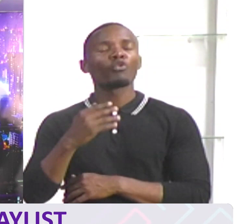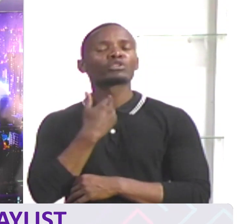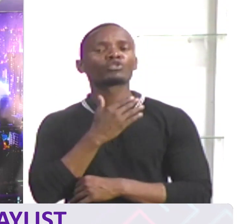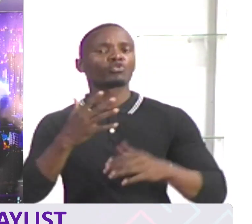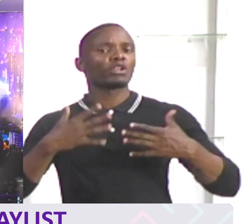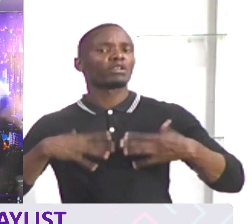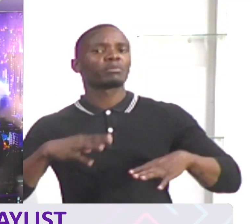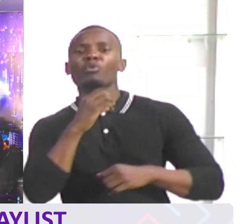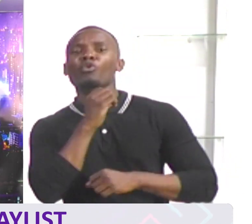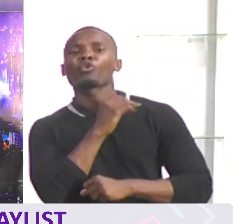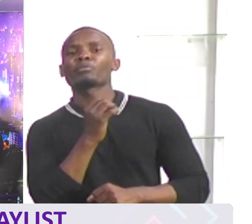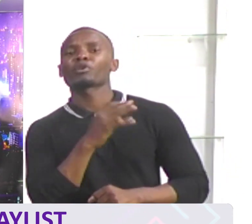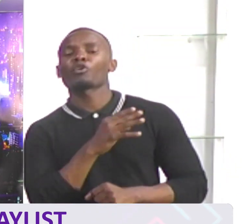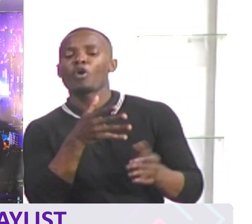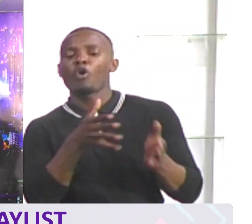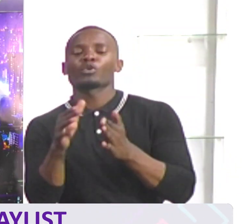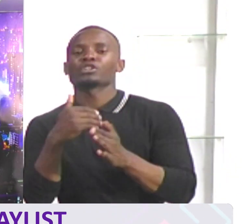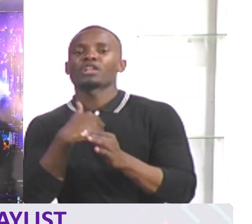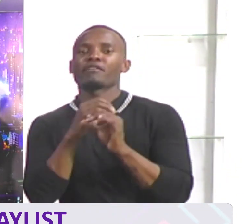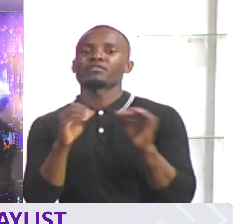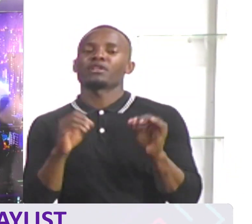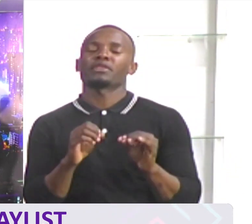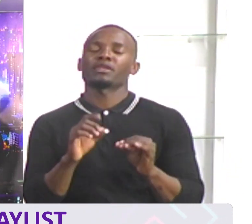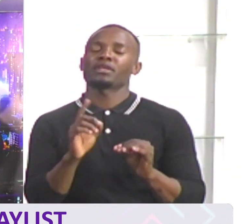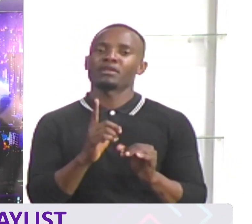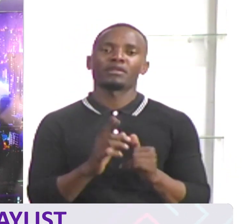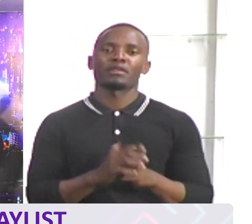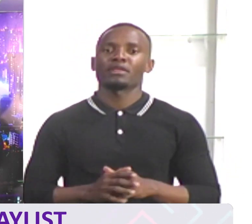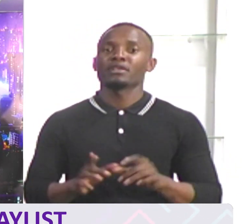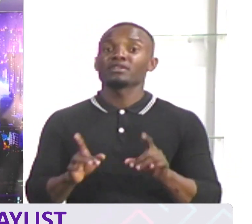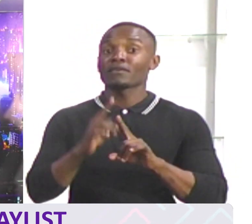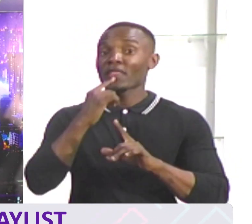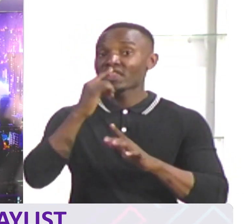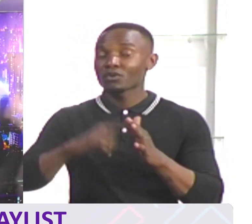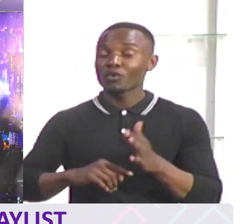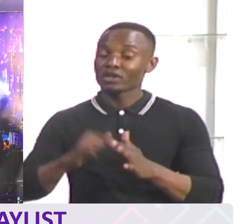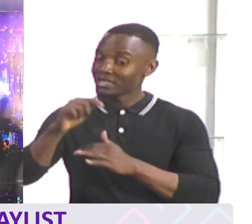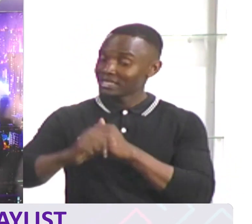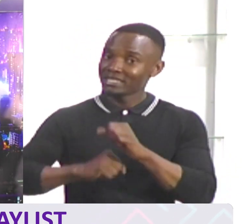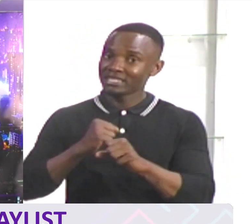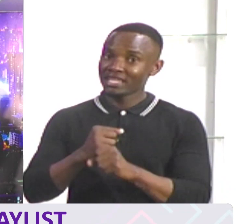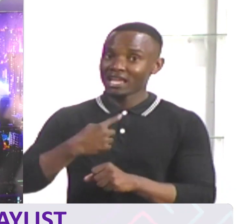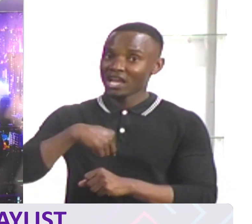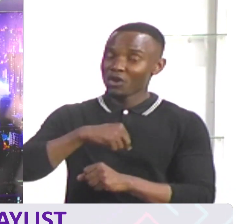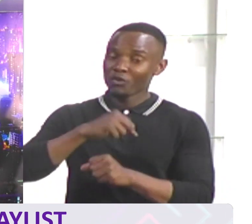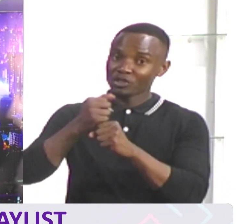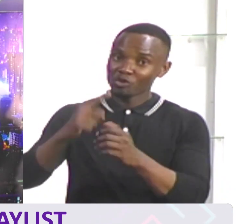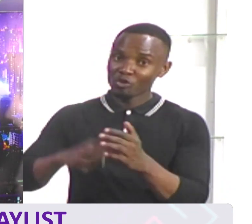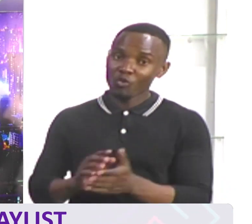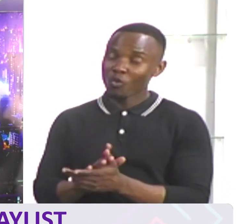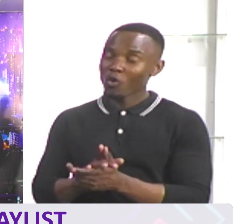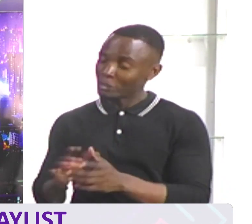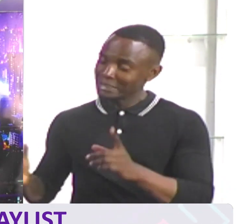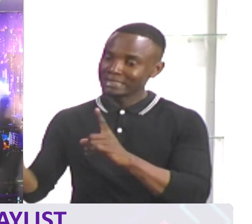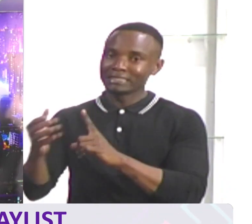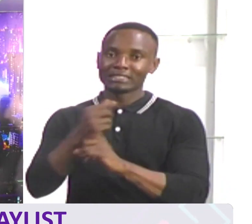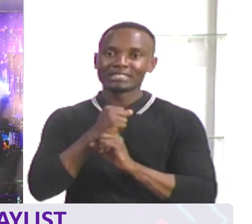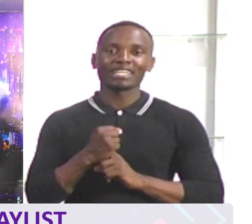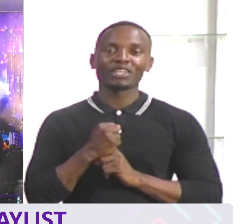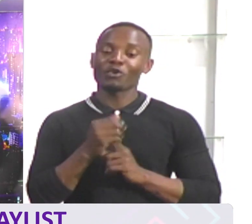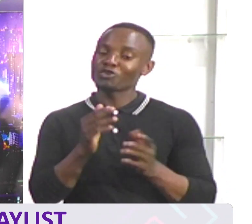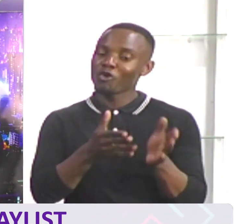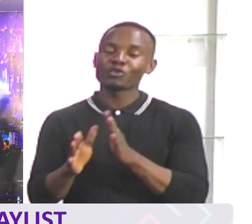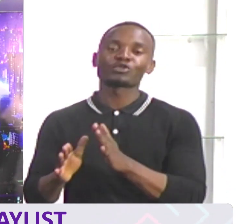ngoja opportunity kama. Wanasema ngati knock on that door ndo mlango zifunguke. The same tunajenga mlango tunapita nazo. Kama tupiti